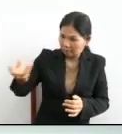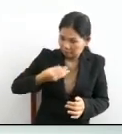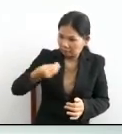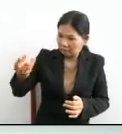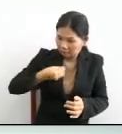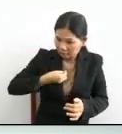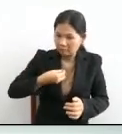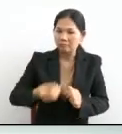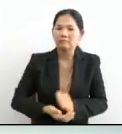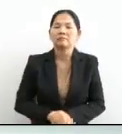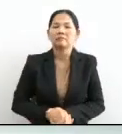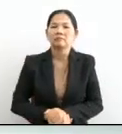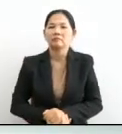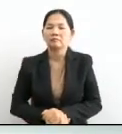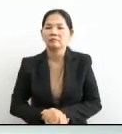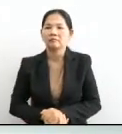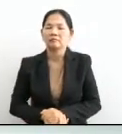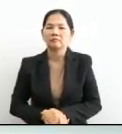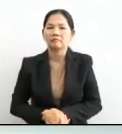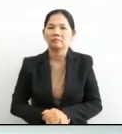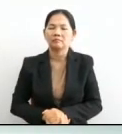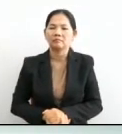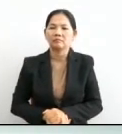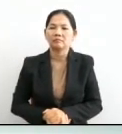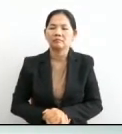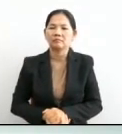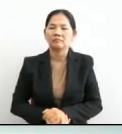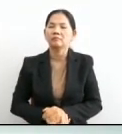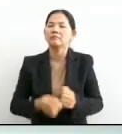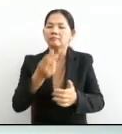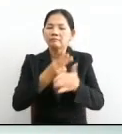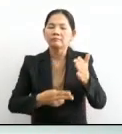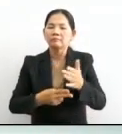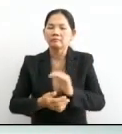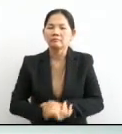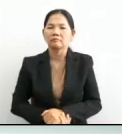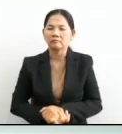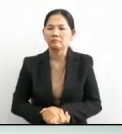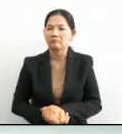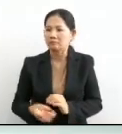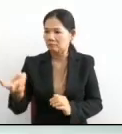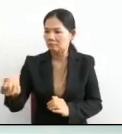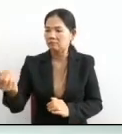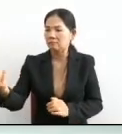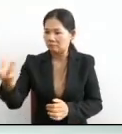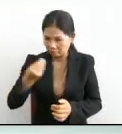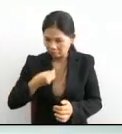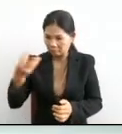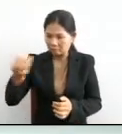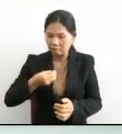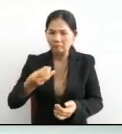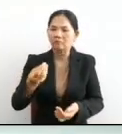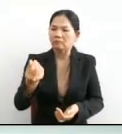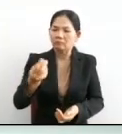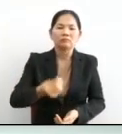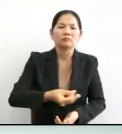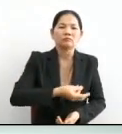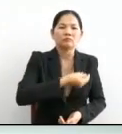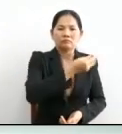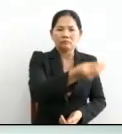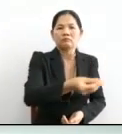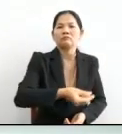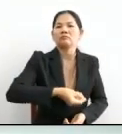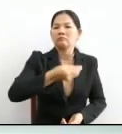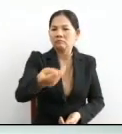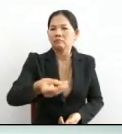lắm trà trà cái hai thao vậy tới cái này dương vô lưu tự chài chẳng hết á trà cái hai thao